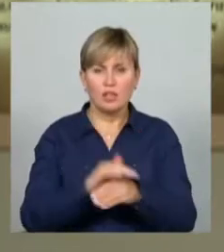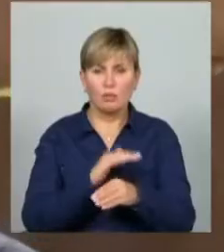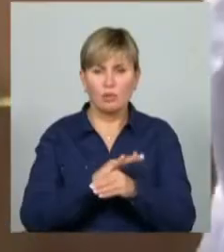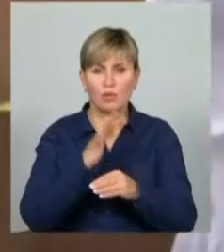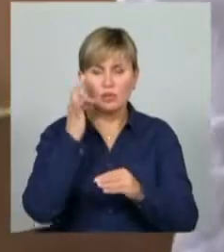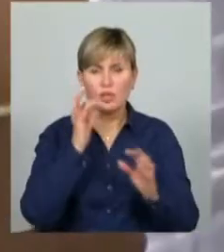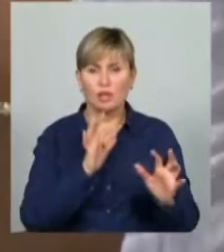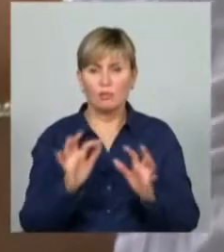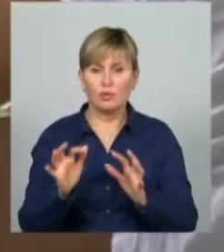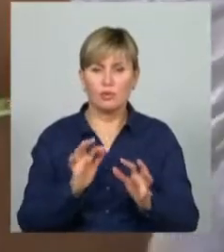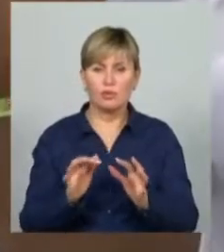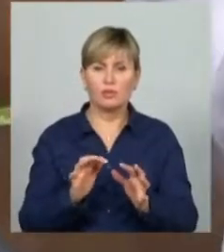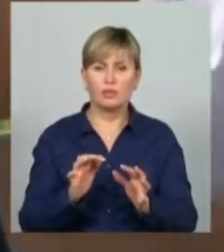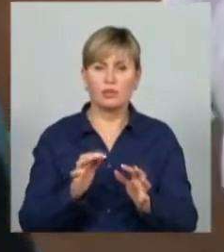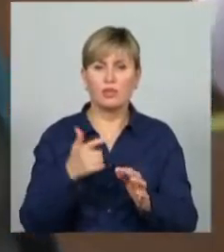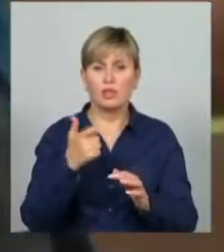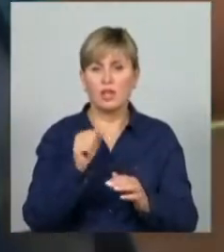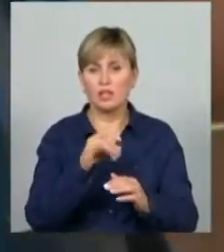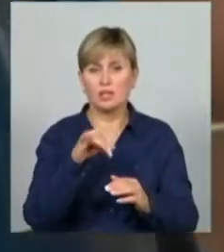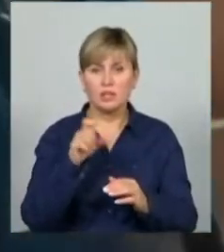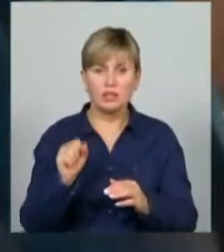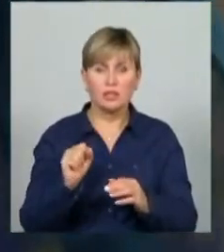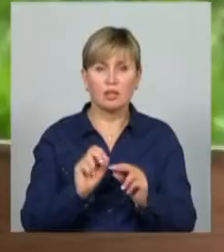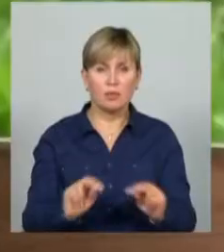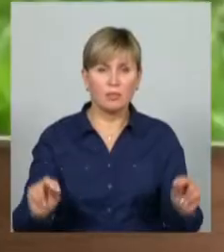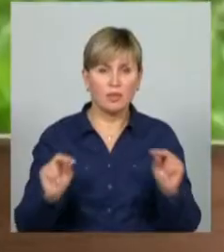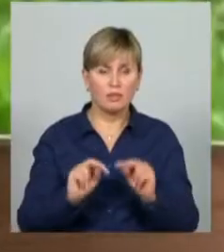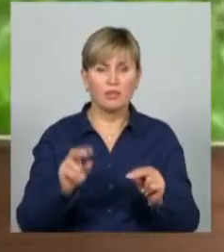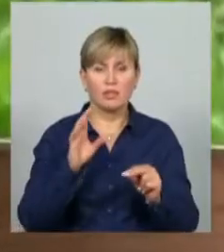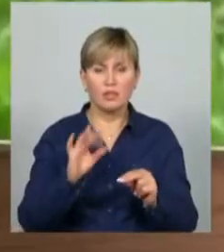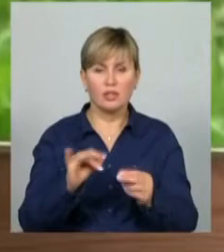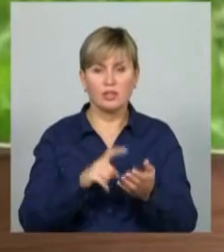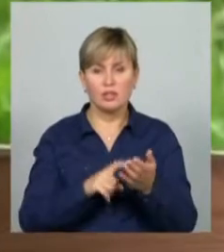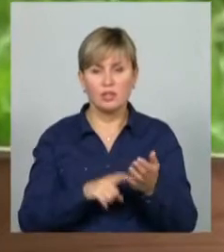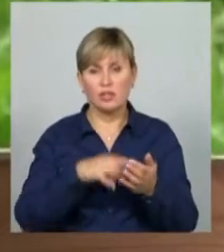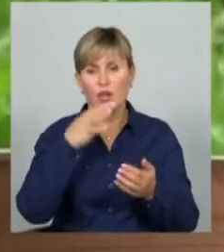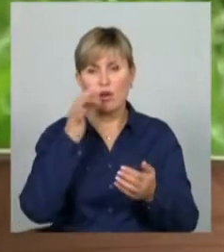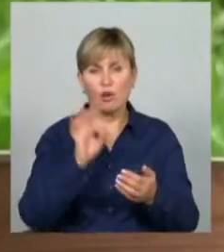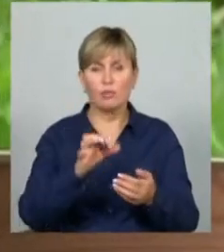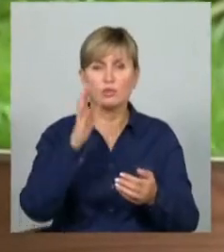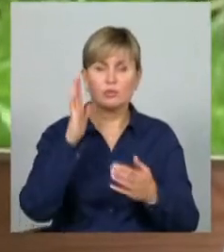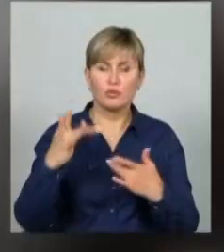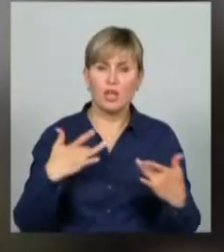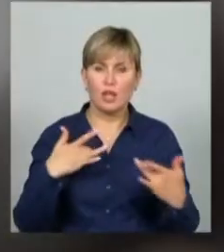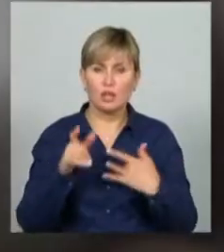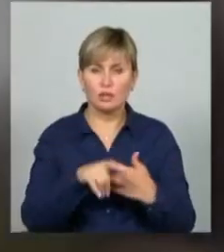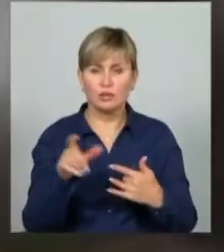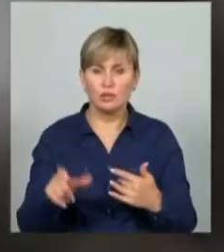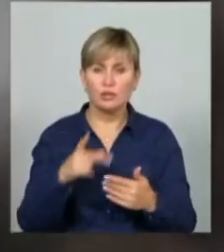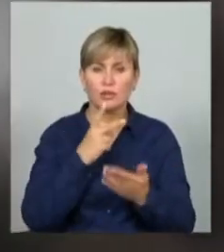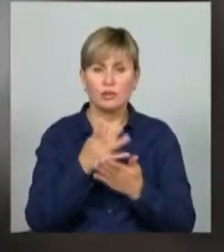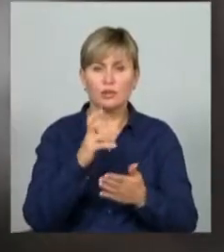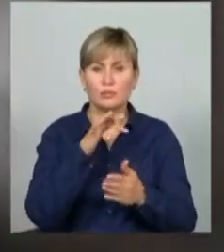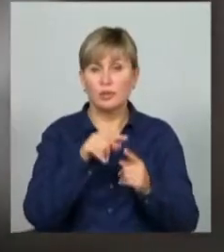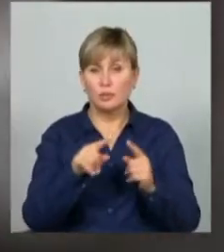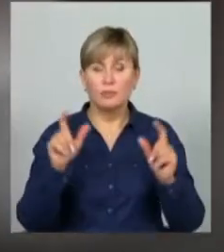заботой. Помимо актерской деятельности, Газиза Абдинабиева преподавала и охотно делилась опытом с будущими актерами. Несмотря на то, что в